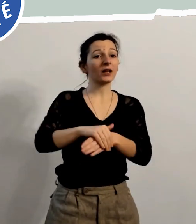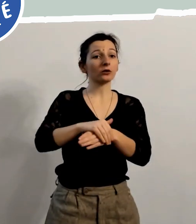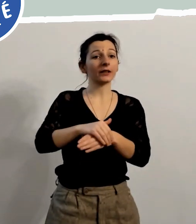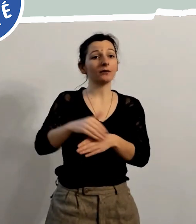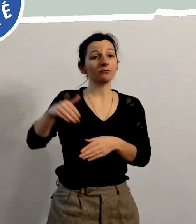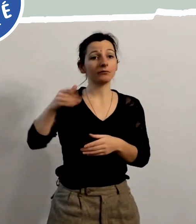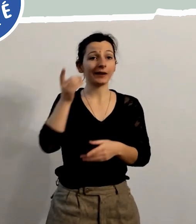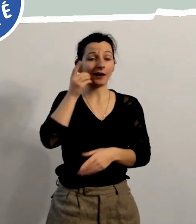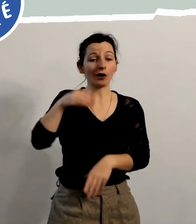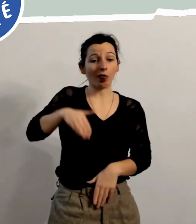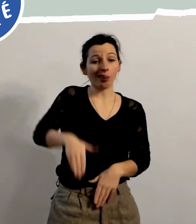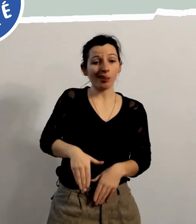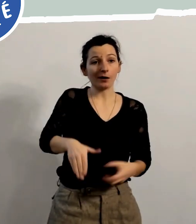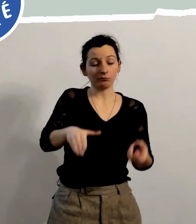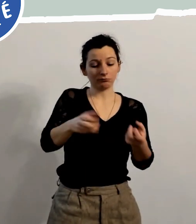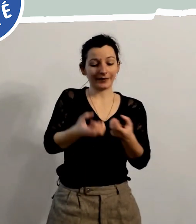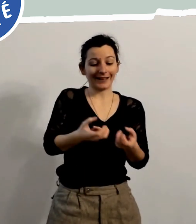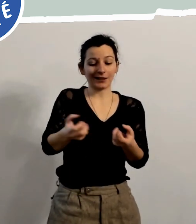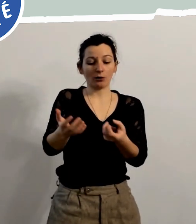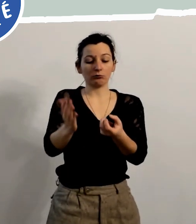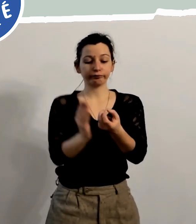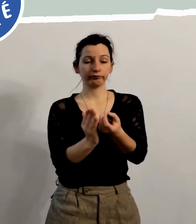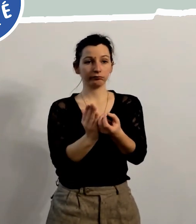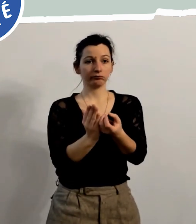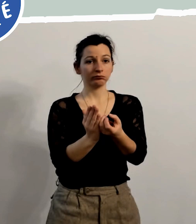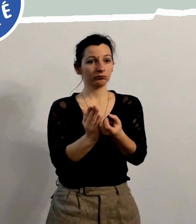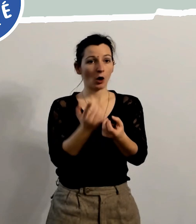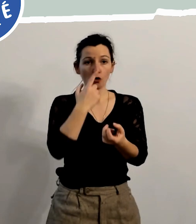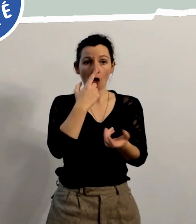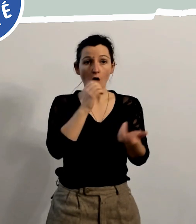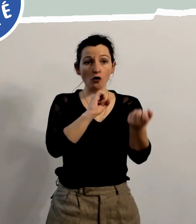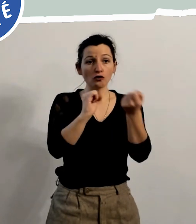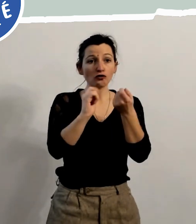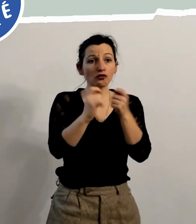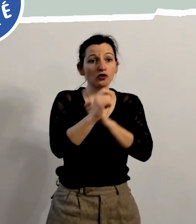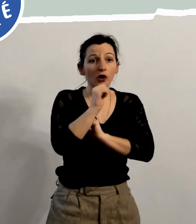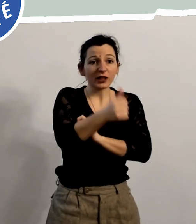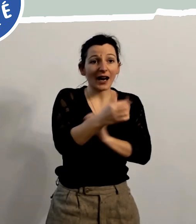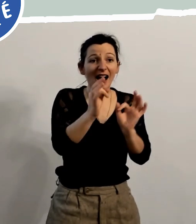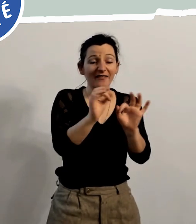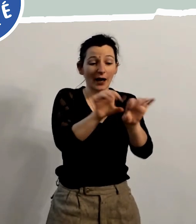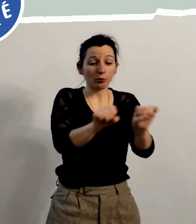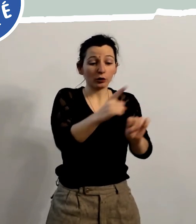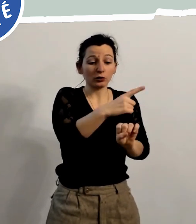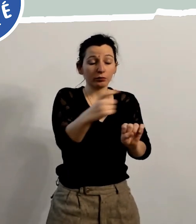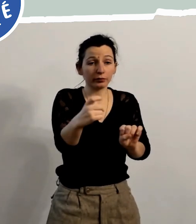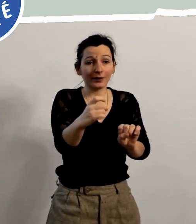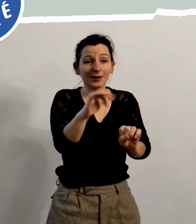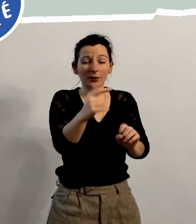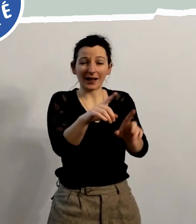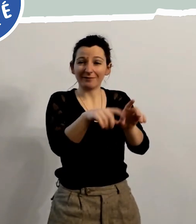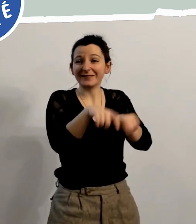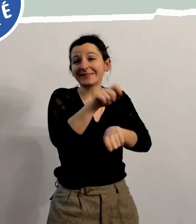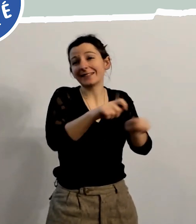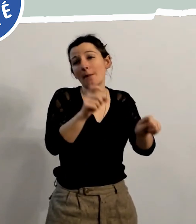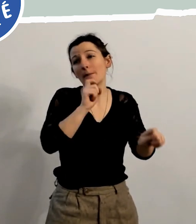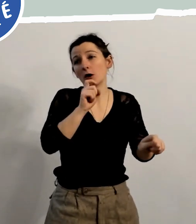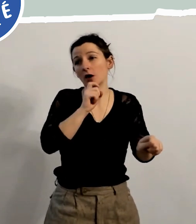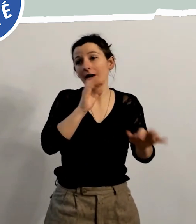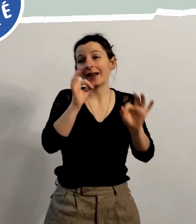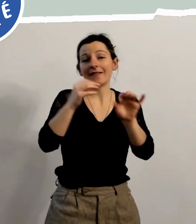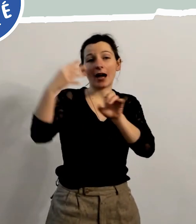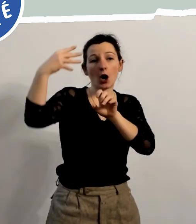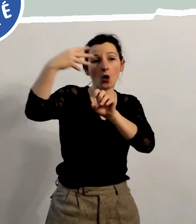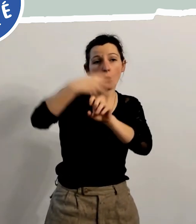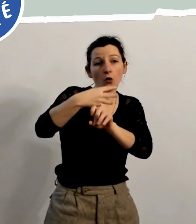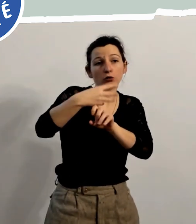proximité, il n'y avait pas d'impact, en tout cas dans le papier, sur la production de spermatozoïdes. Donc ça reste à évaluer. Et l'impact sur les ondes, là aussi, c'est